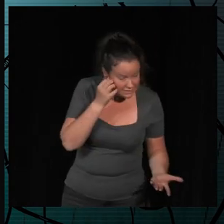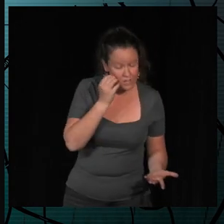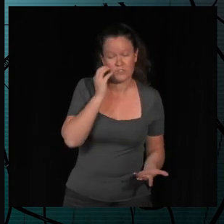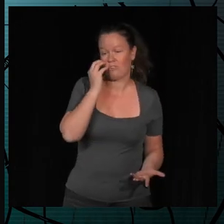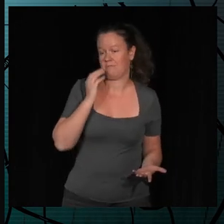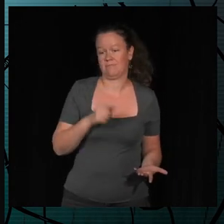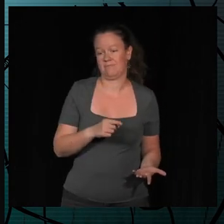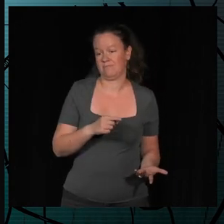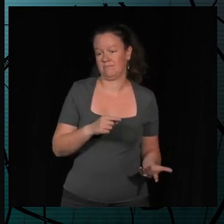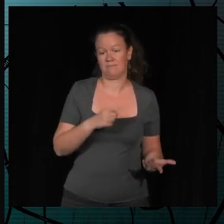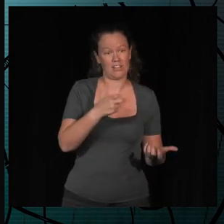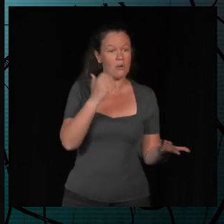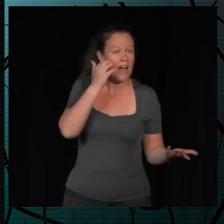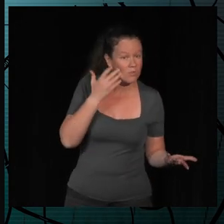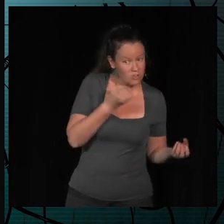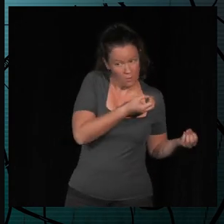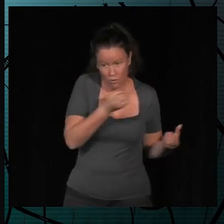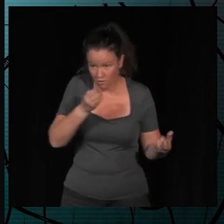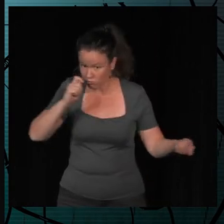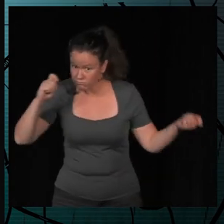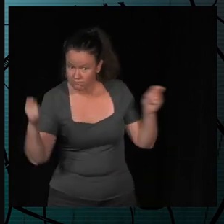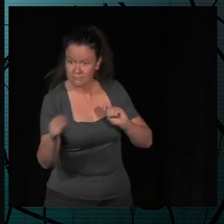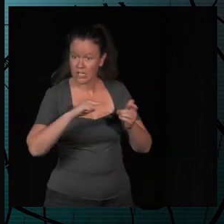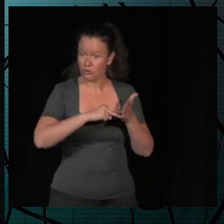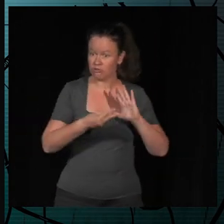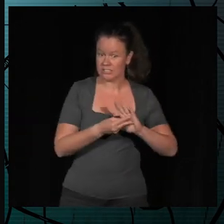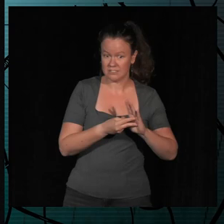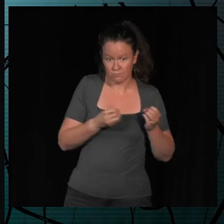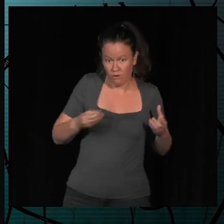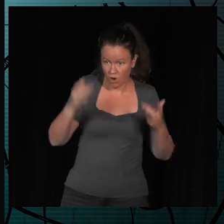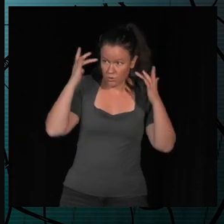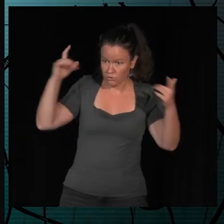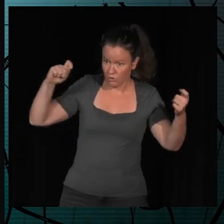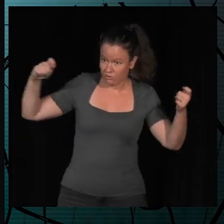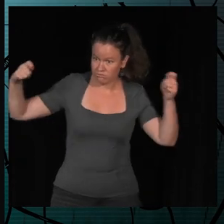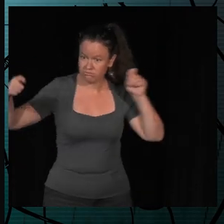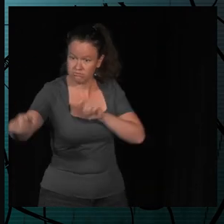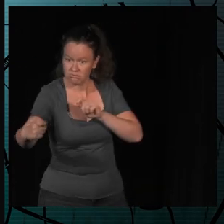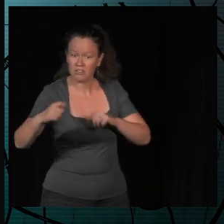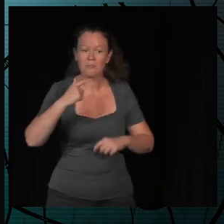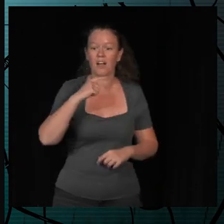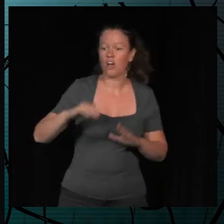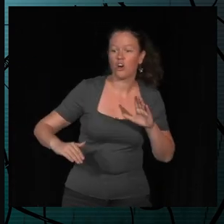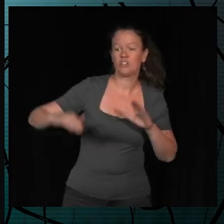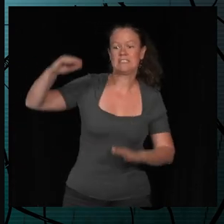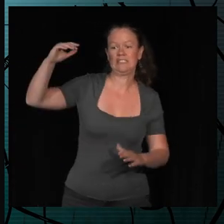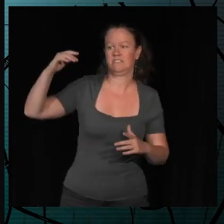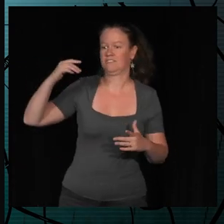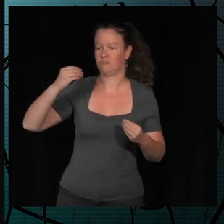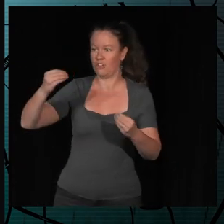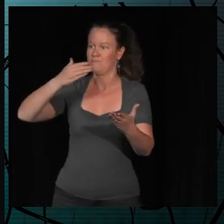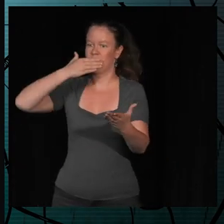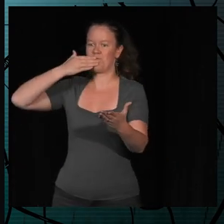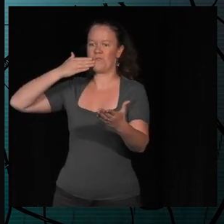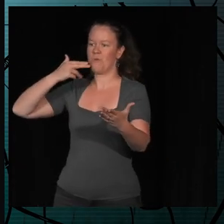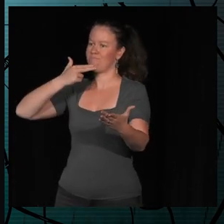génération la technologie et la culture et ensuite en vieillissant il la perfectionne puis très vite il s'entour d'adultes qui vont aussi les aider